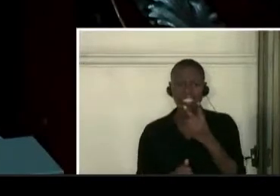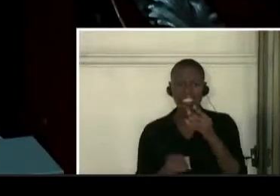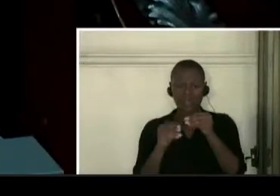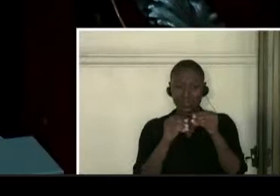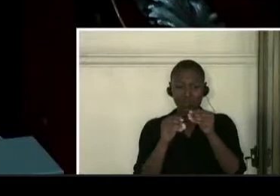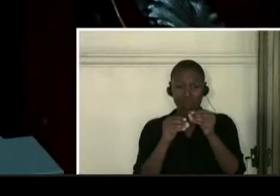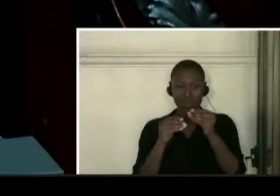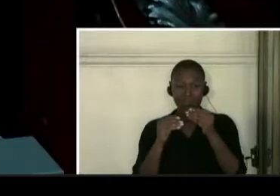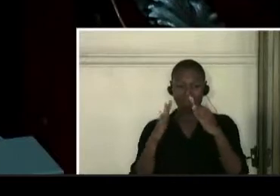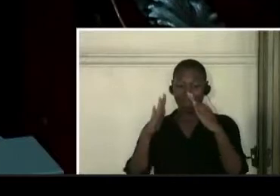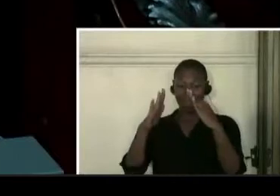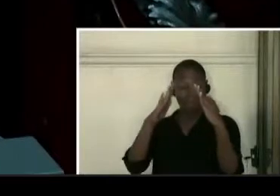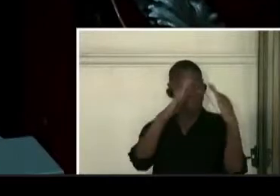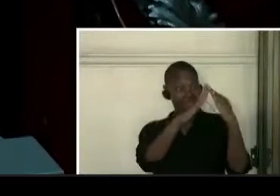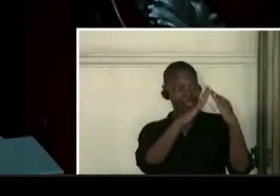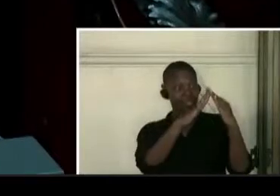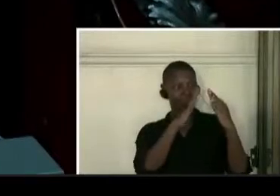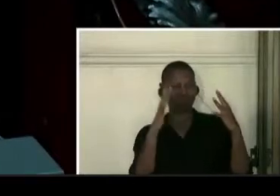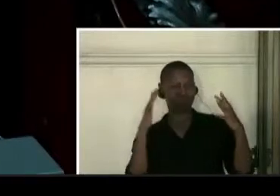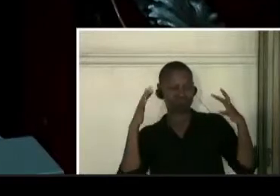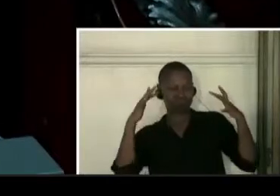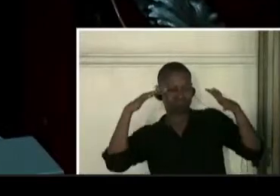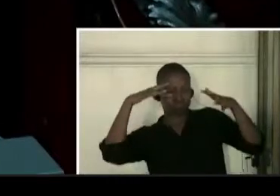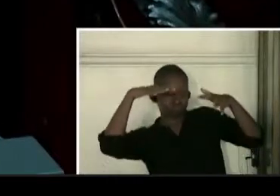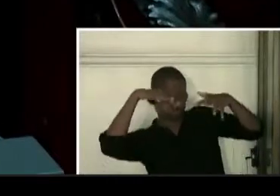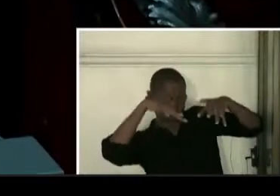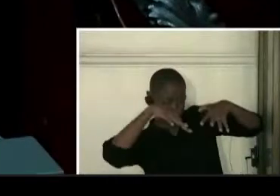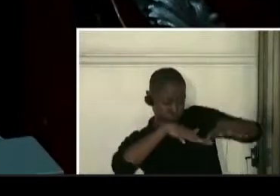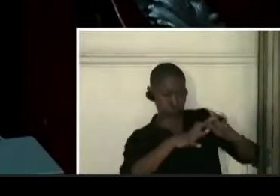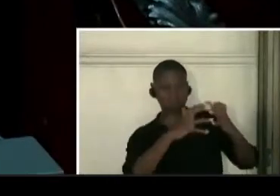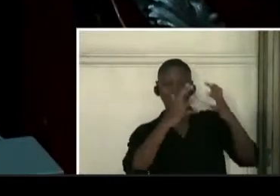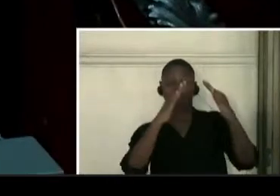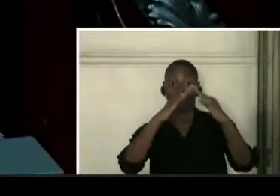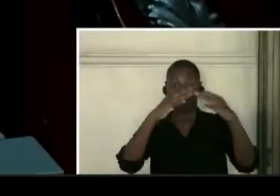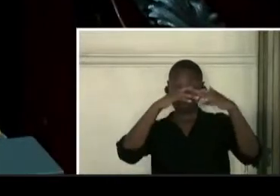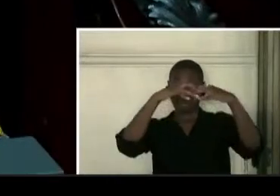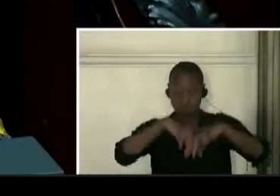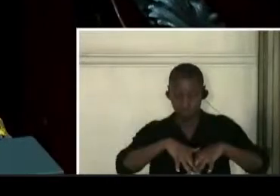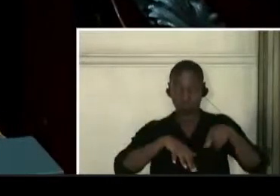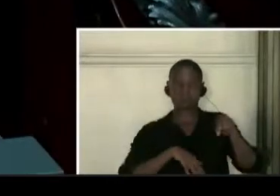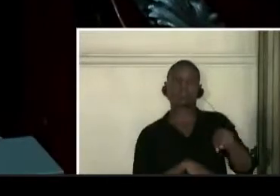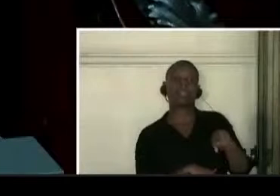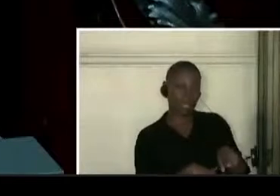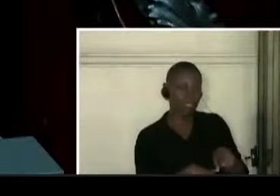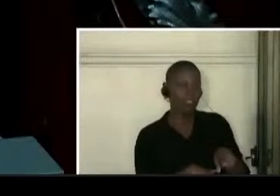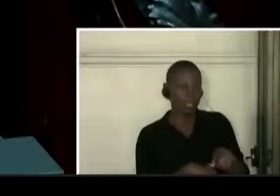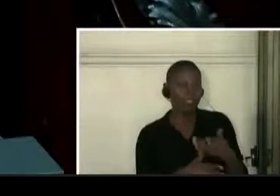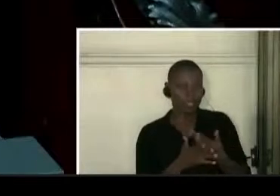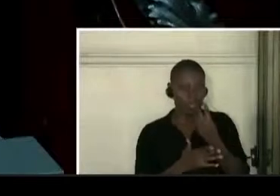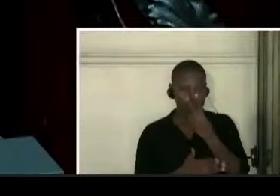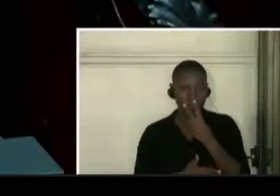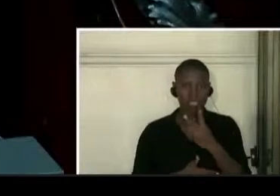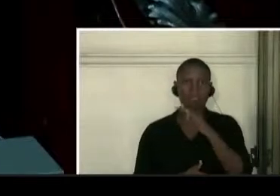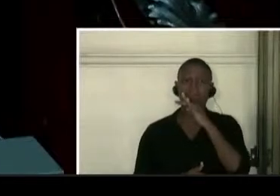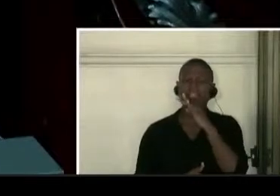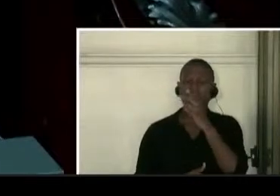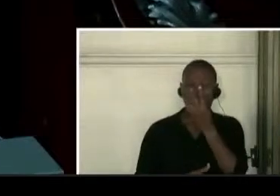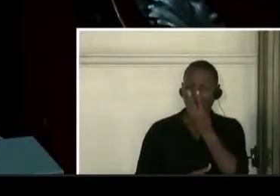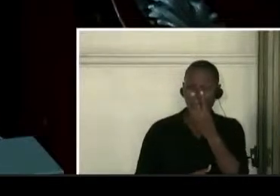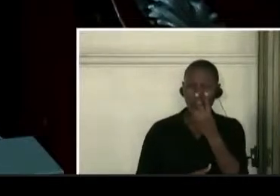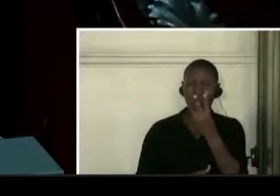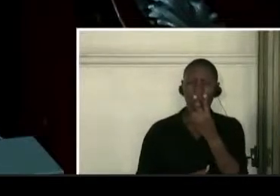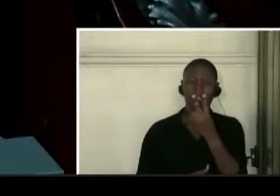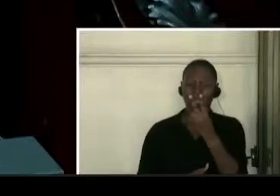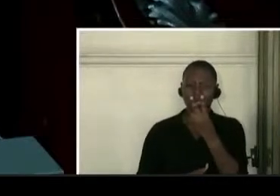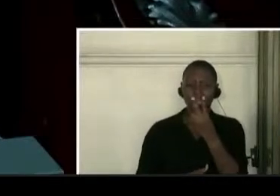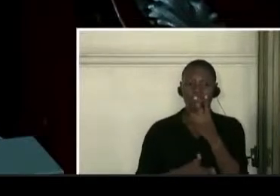umthelela wokuthi abantu bakhe emhlabathini ongazenzile. Okunye kube inkinga enkulu